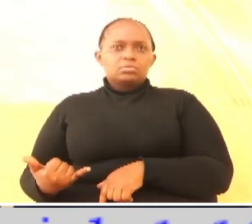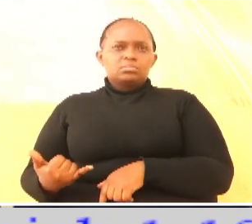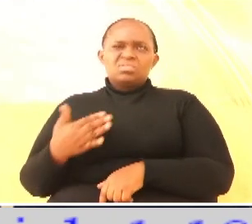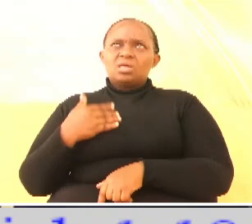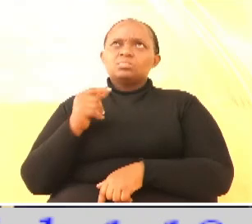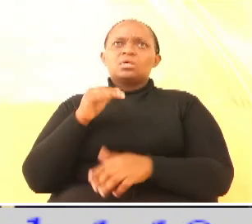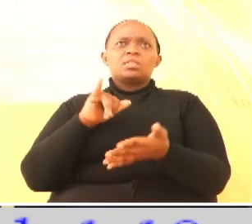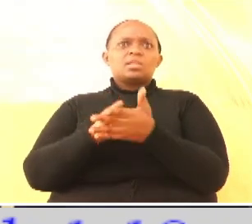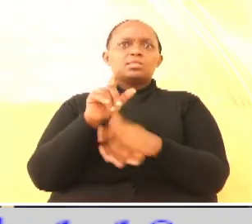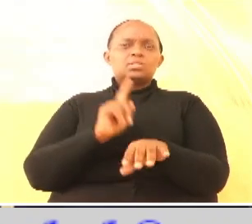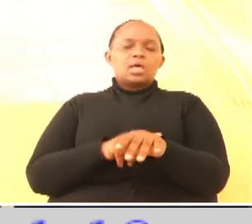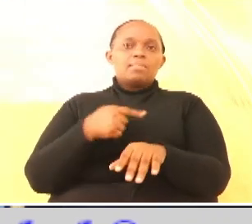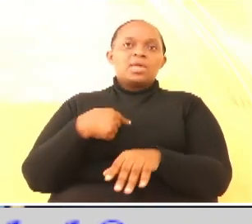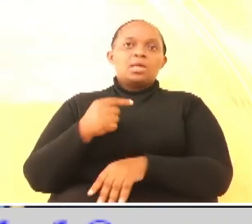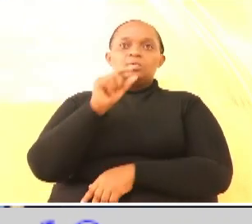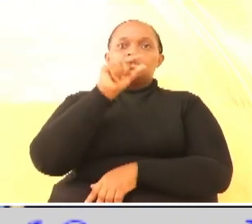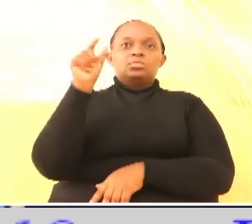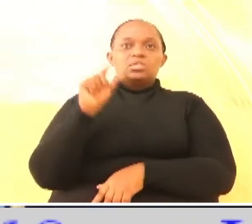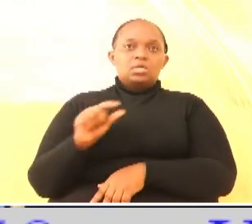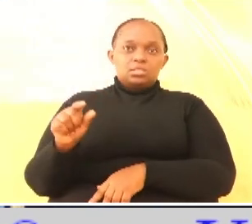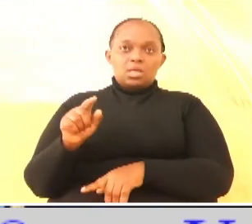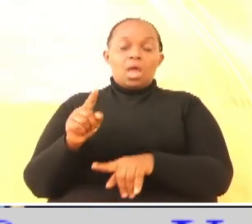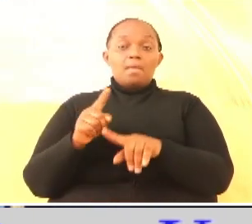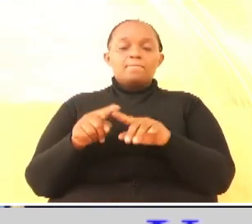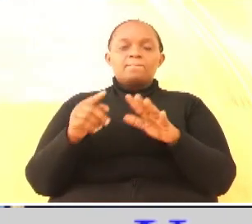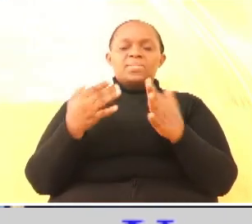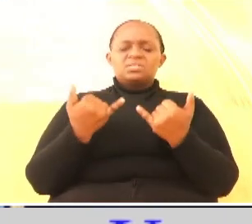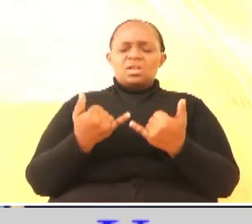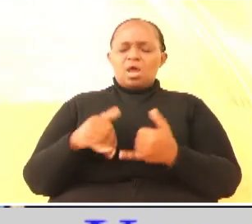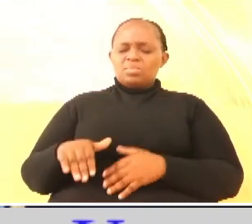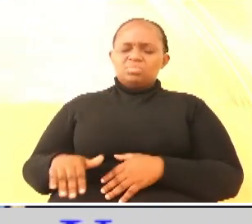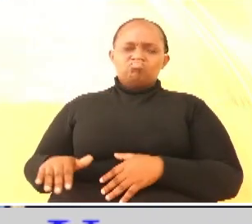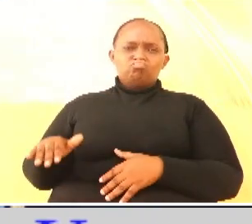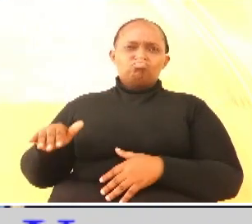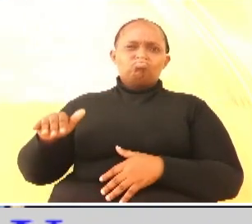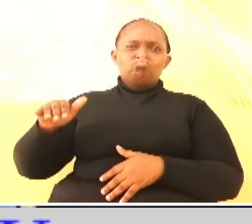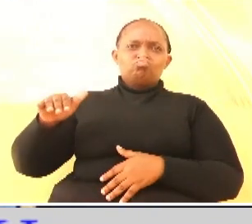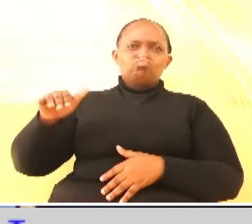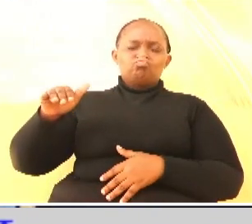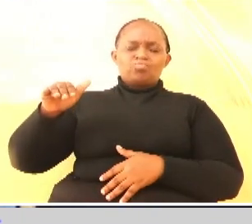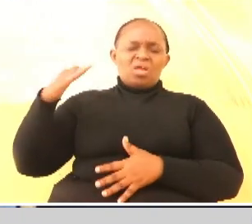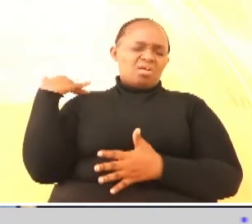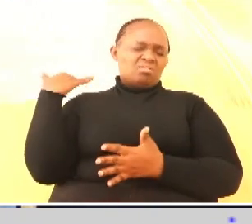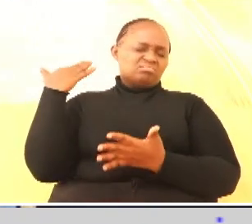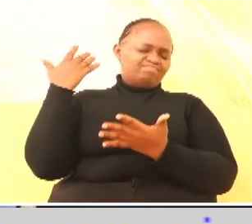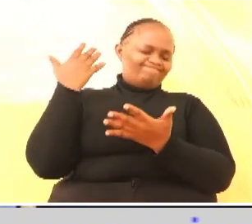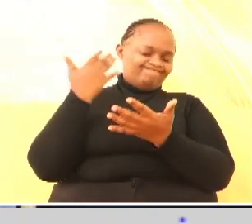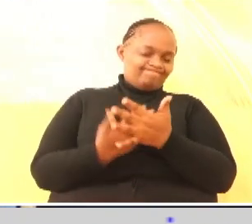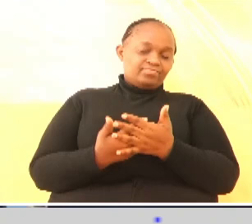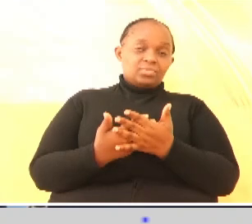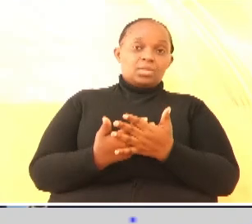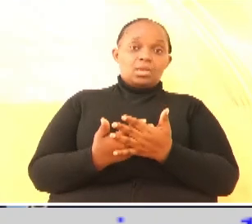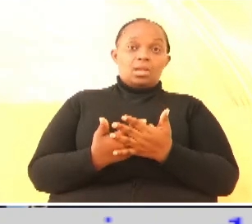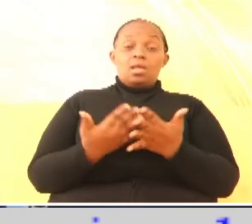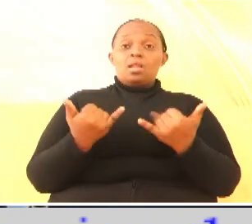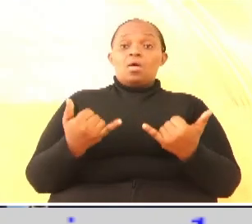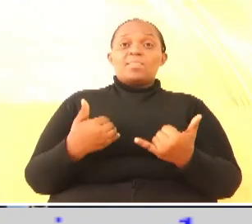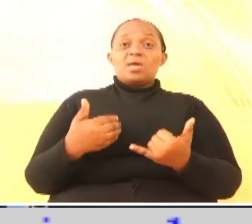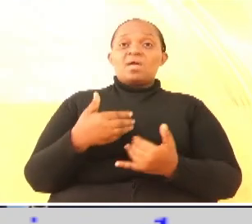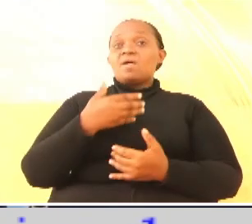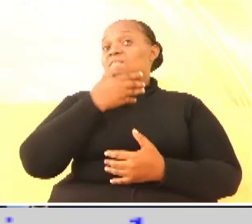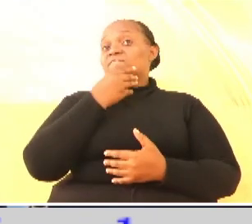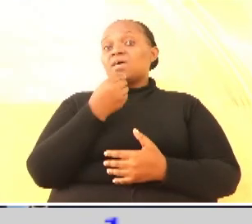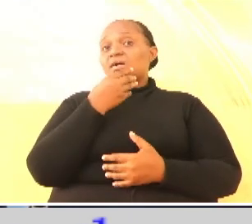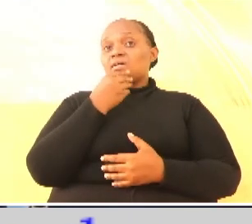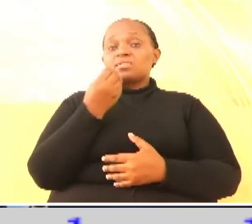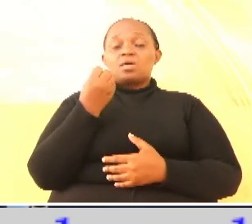Amen. Na Mungu amenilinda, sasa amenifikisha hapa hata vile mnavyoona. Mimi ni baba wa Gen Z. Kwa